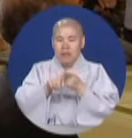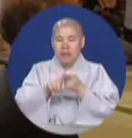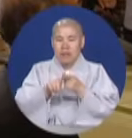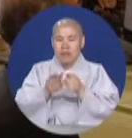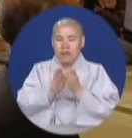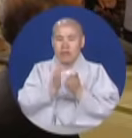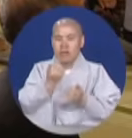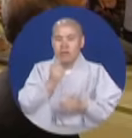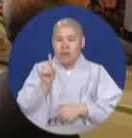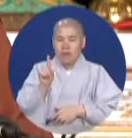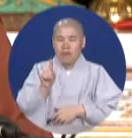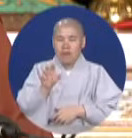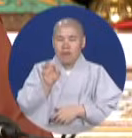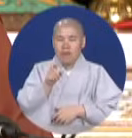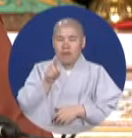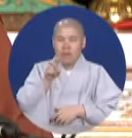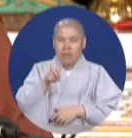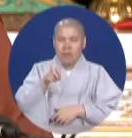화엄경에 대하여,